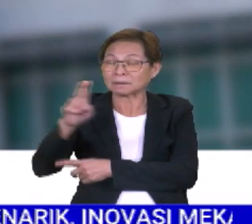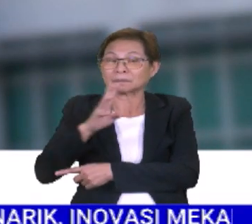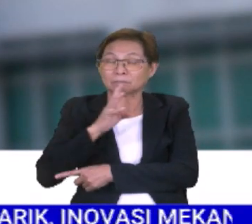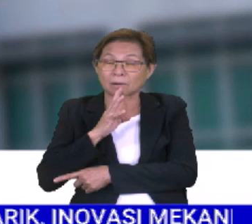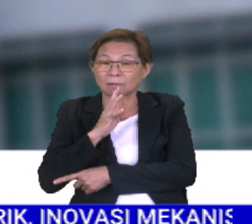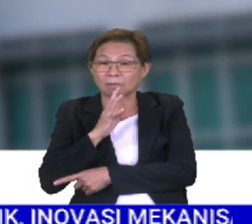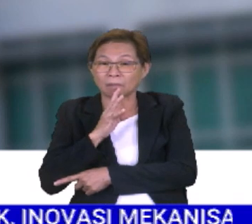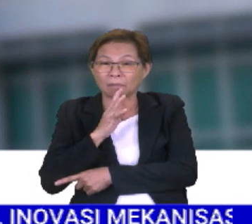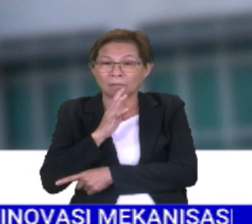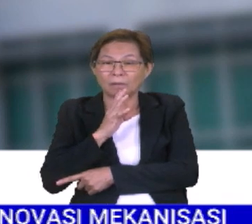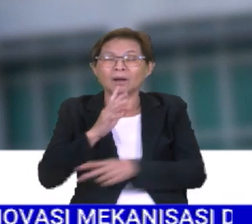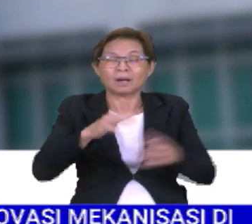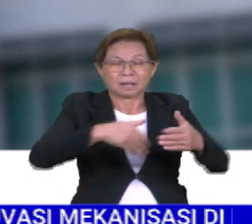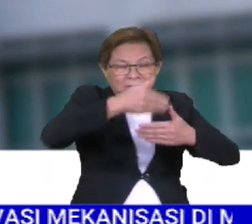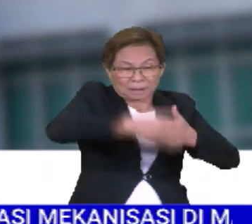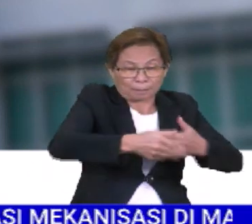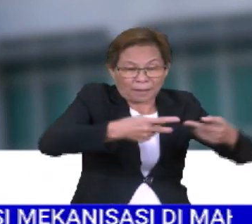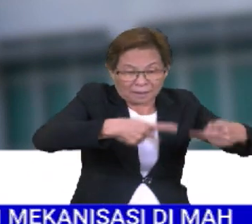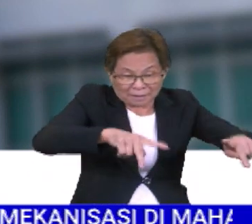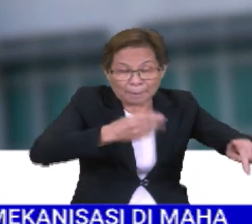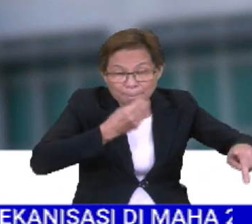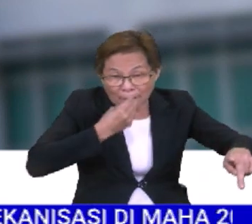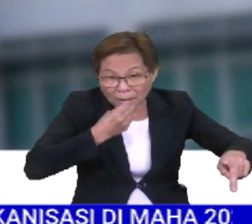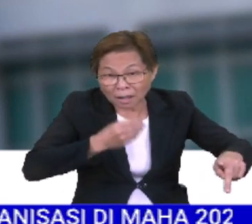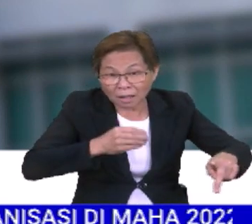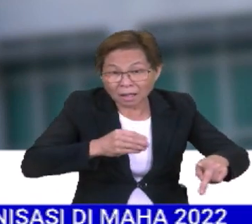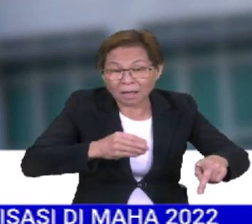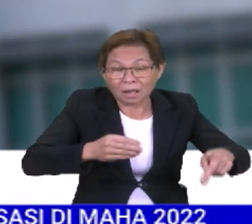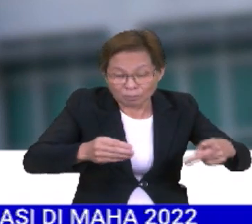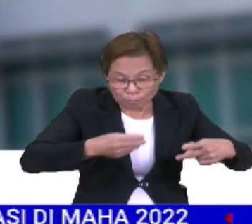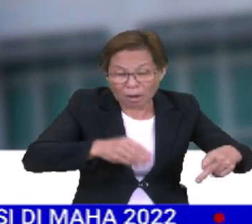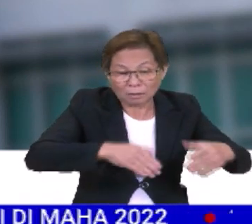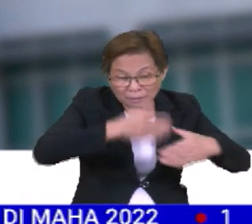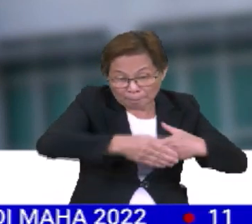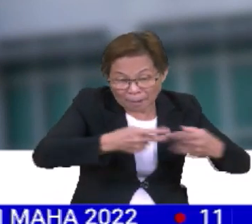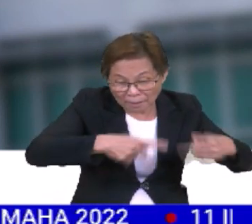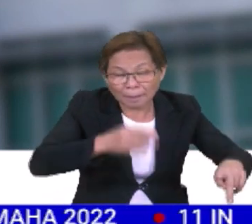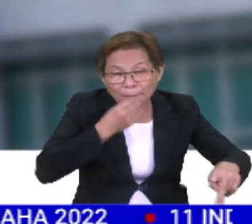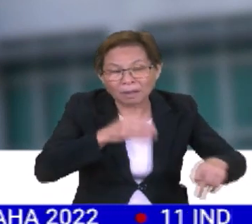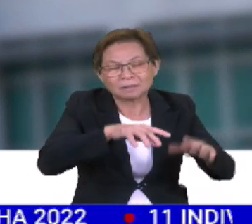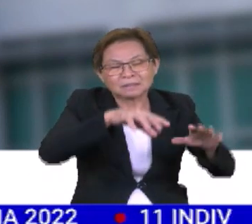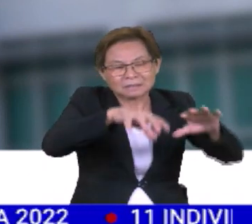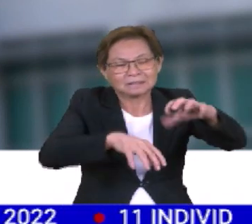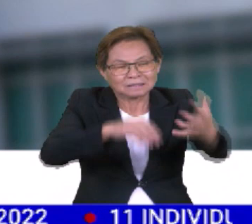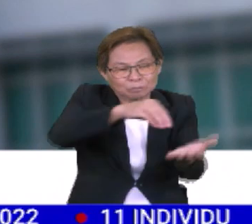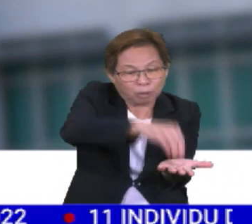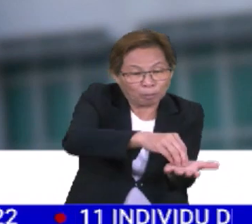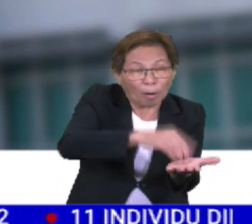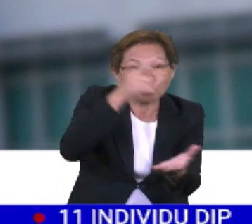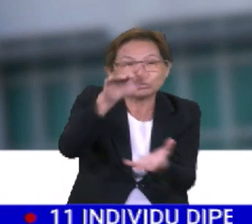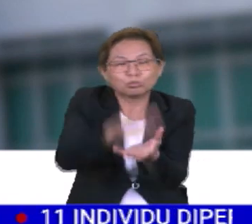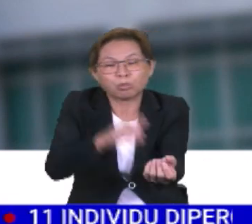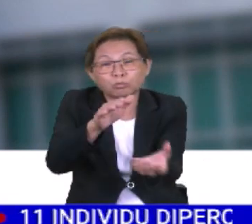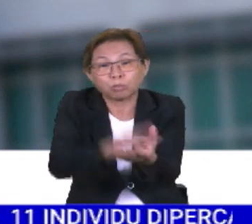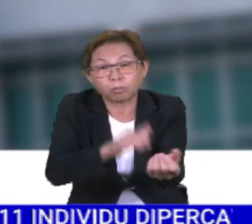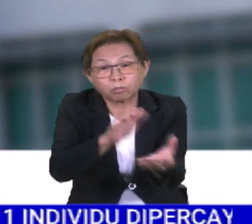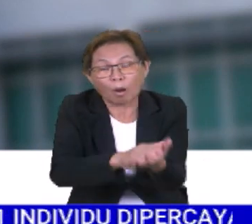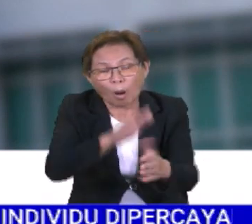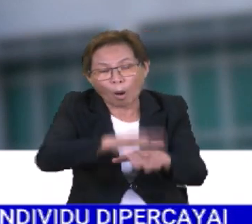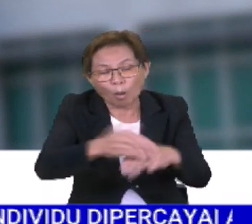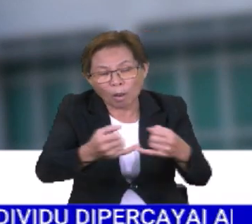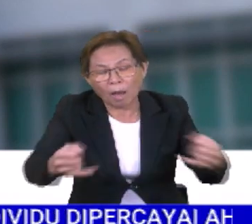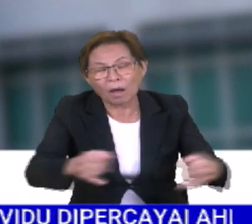menjadikan depannya sebuah kedai makanya di Pekan Sungai korok sebagai lokasi perjudian Suspect yang ditahan berusia antara